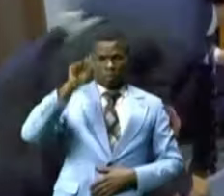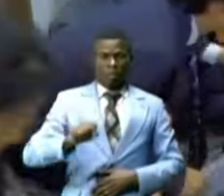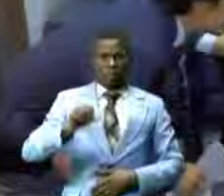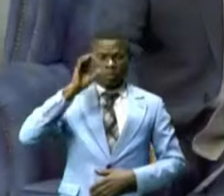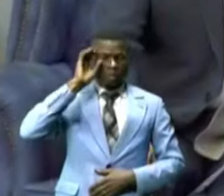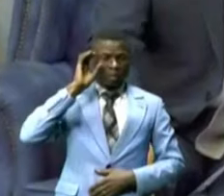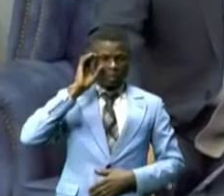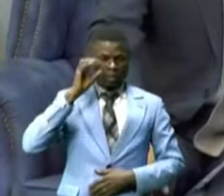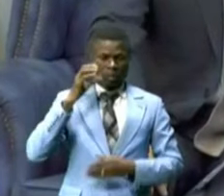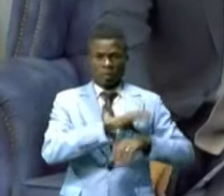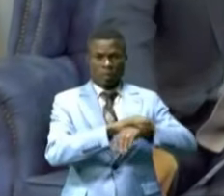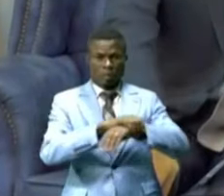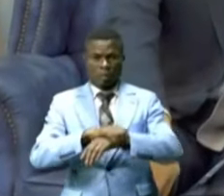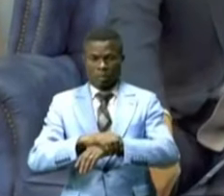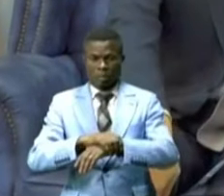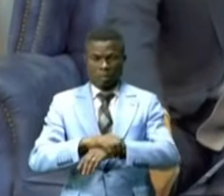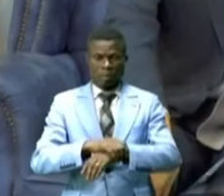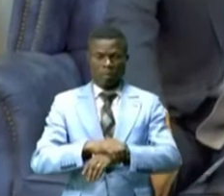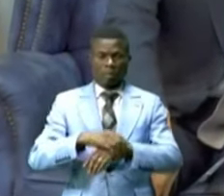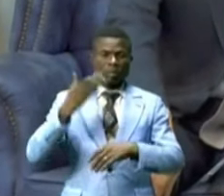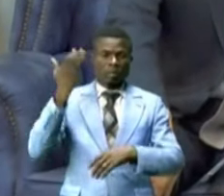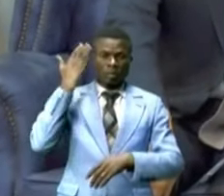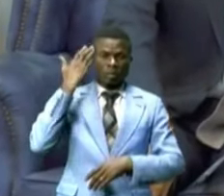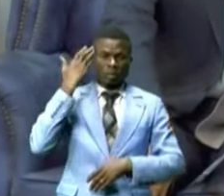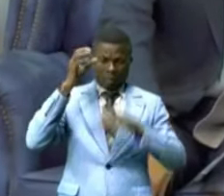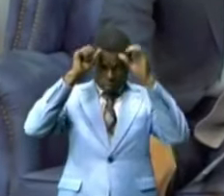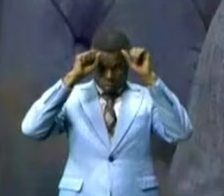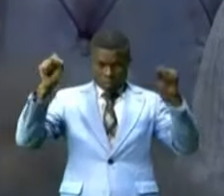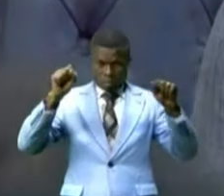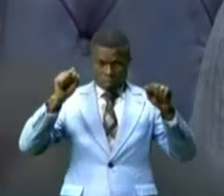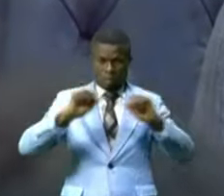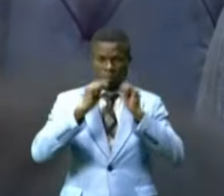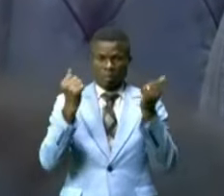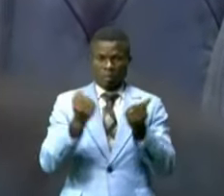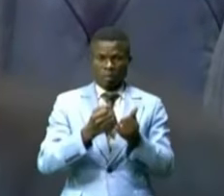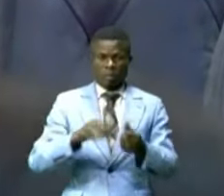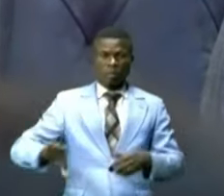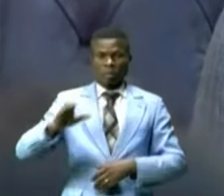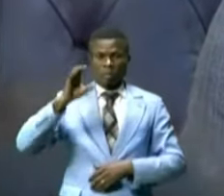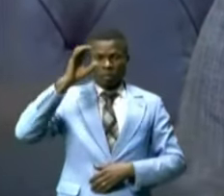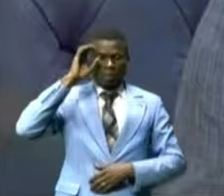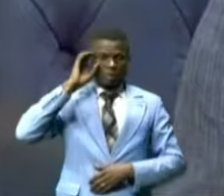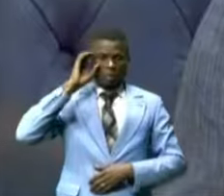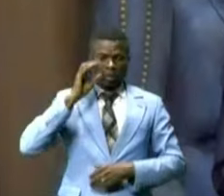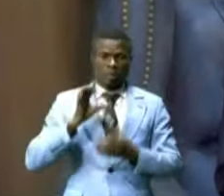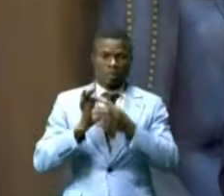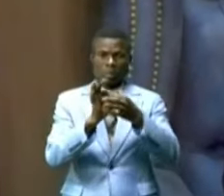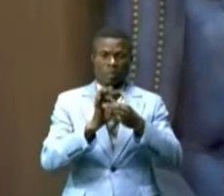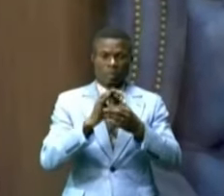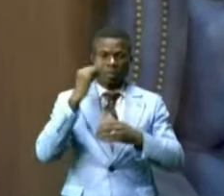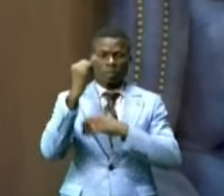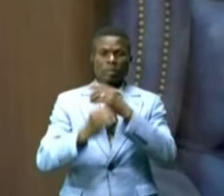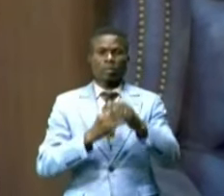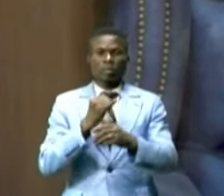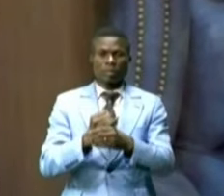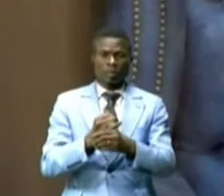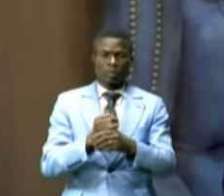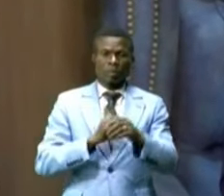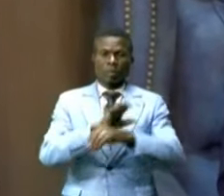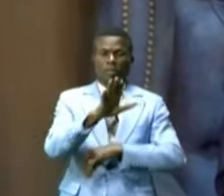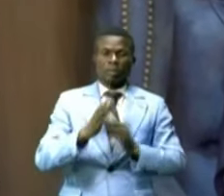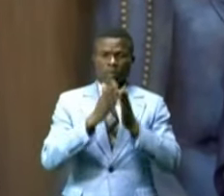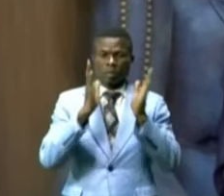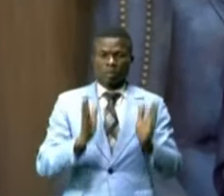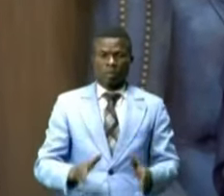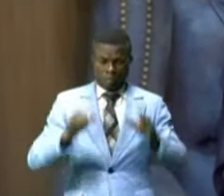par M. Chang Hong-sam, président de l'Agence coréenne de coopération internationale et envoyé spécial